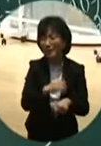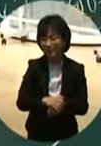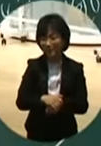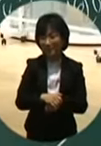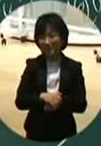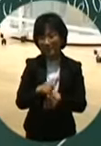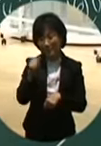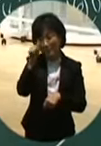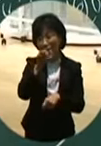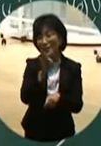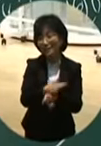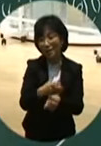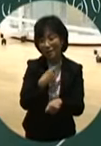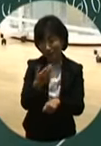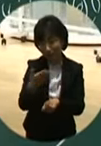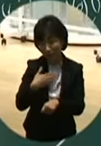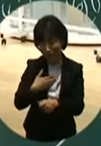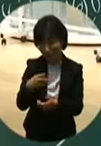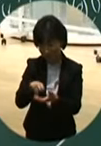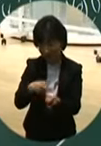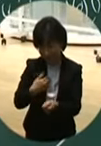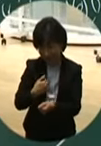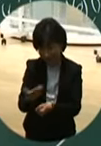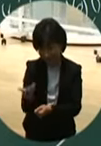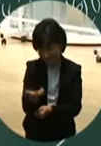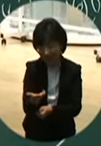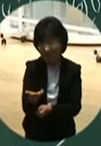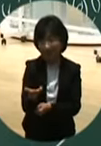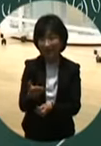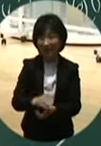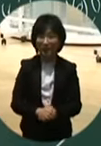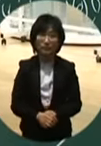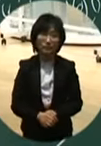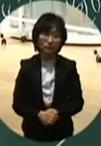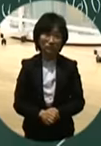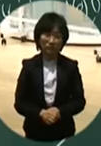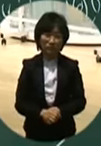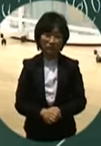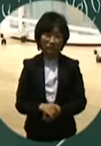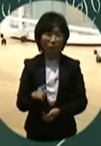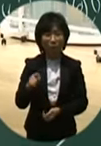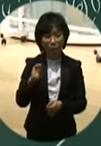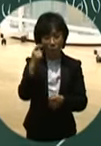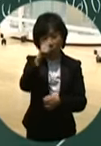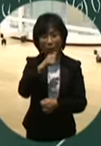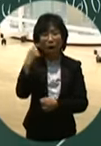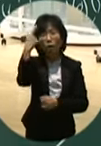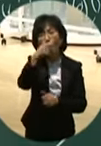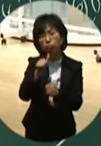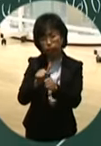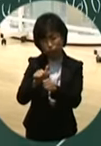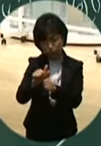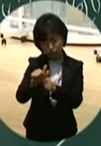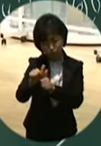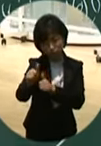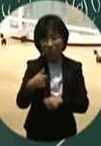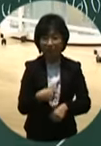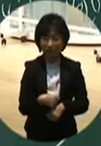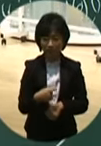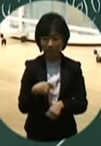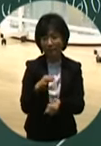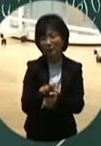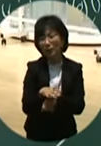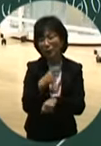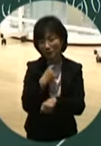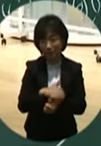길에 안 판다는 거야. So sell me that cat, and the owner said, "No, I don't want to sell the cat." 너무 고양이가 잘생겼다. 얘는. I said, "No, but the cat is so pretty." 두